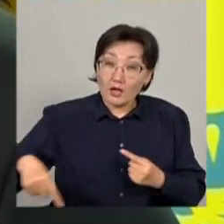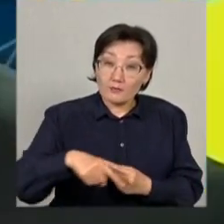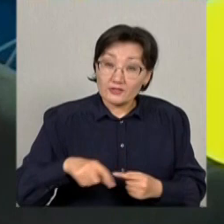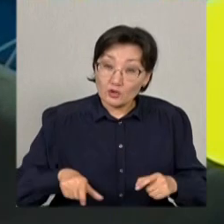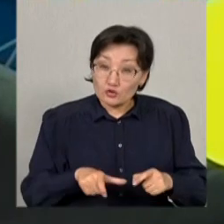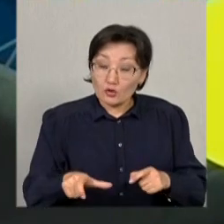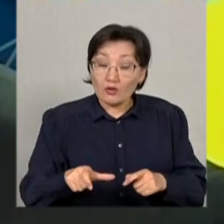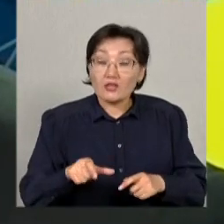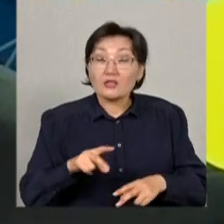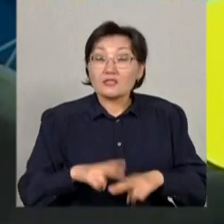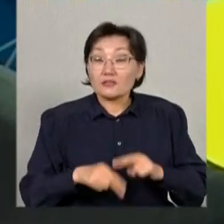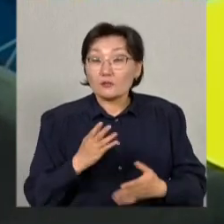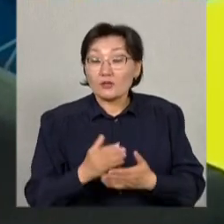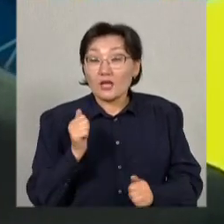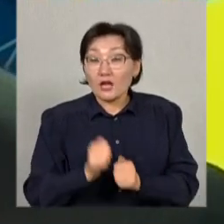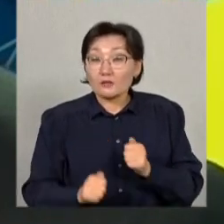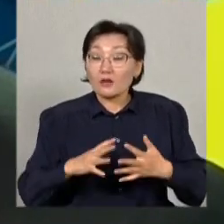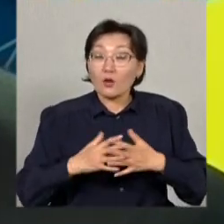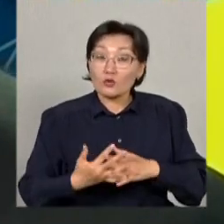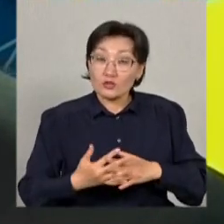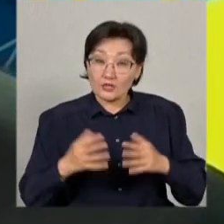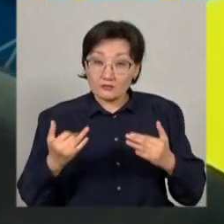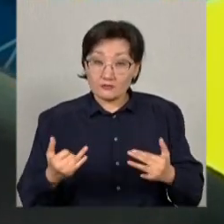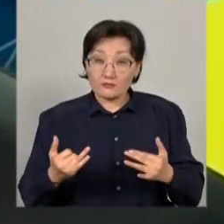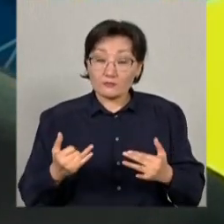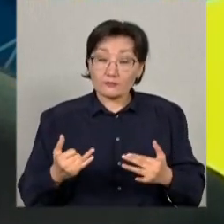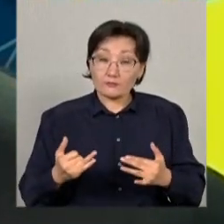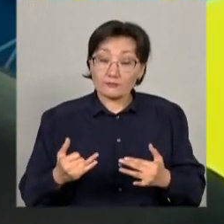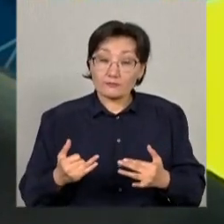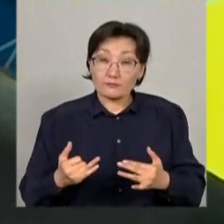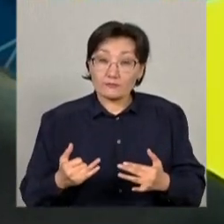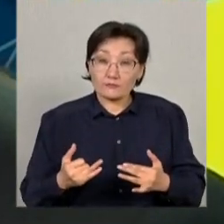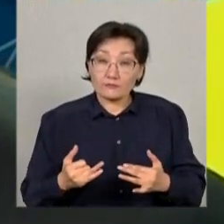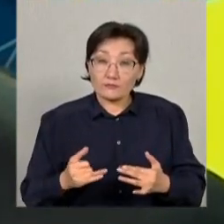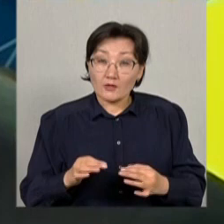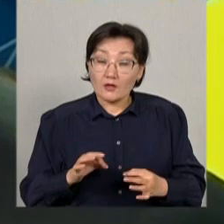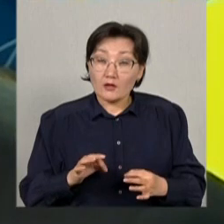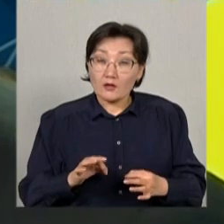болатын. Әрбір ауылдарға қазір жаңағы қозғалыс бар,